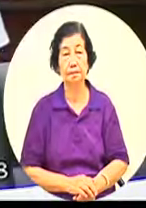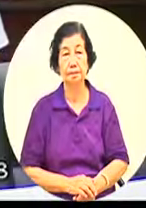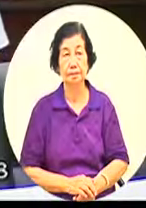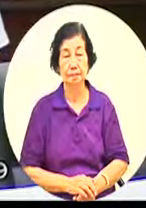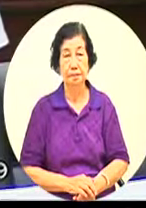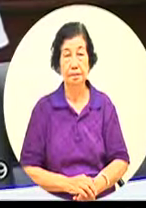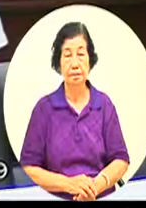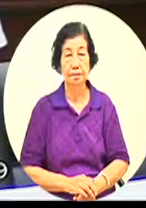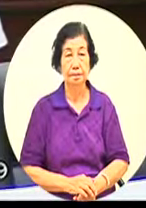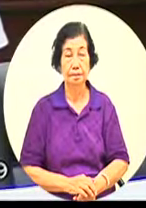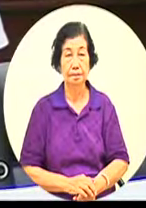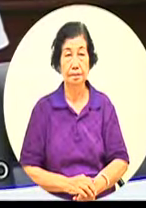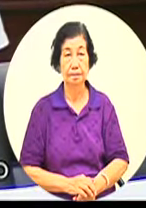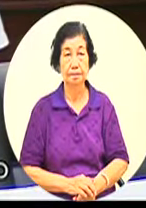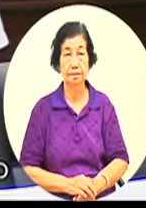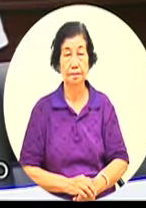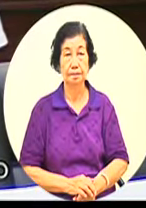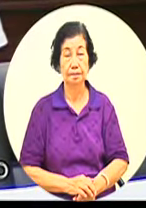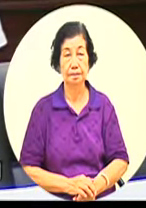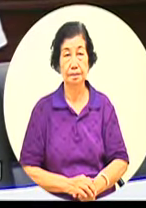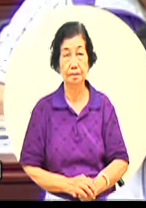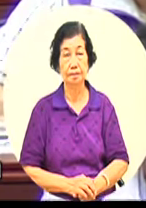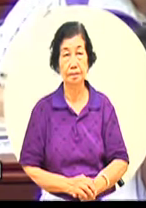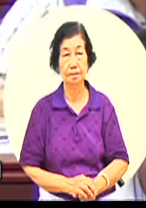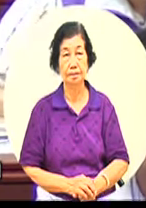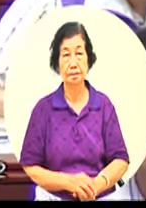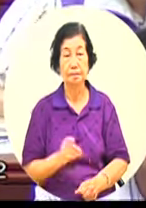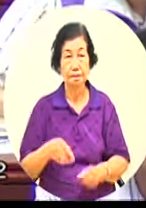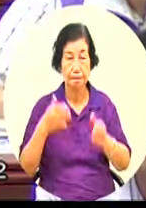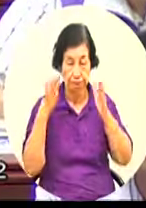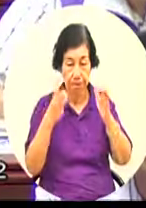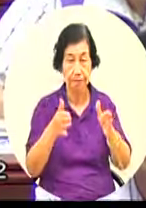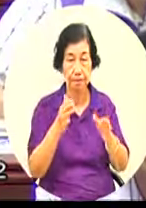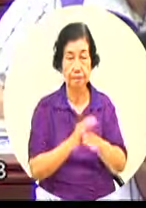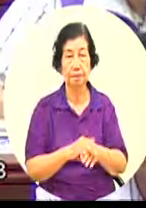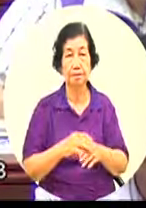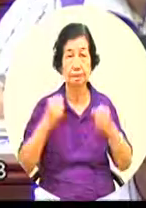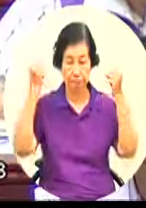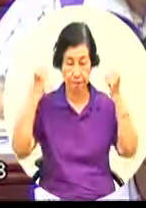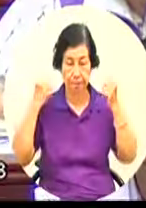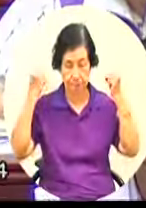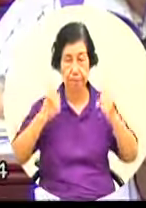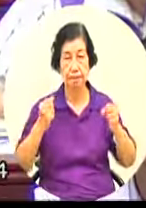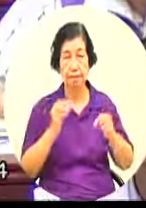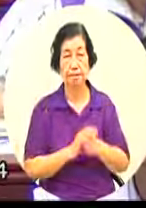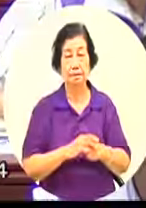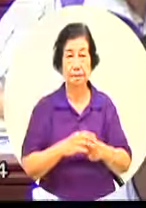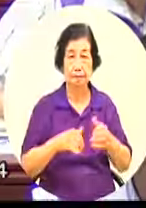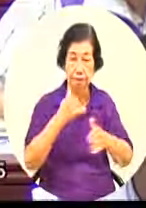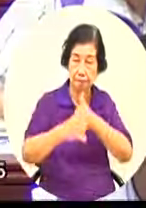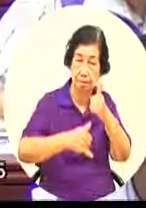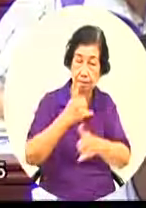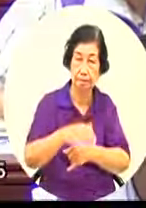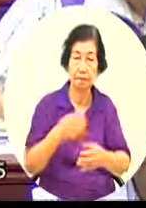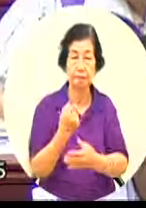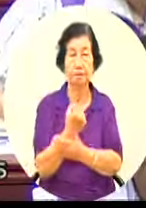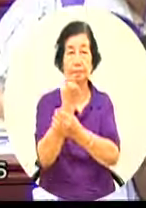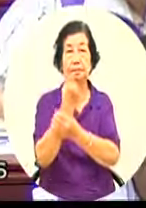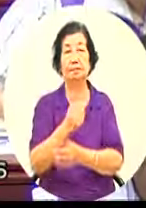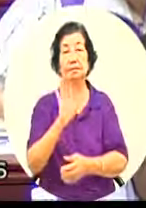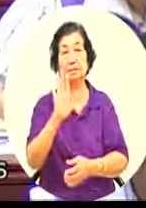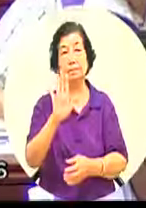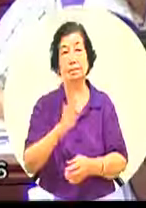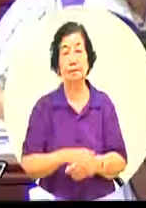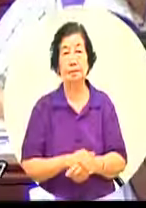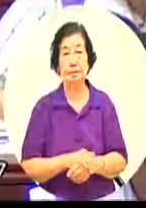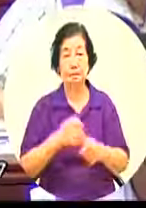主席还有这个，谢谢郑议员对体育处这很多活动的关心哈，跟支持哈。那确实，其实我在这边也说明一下，其实，